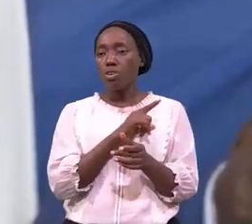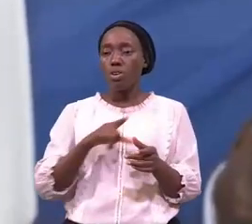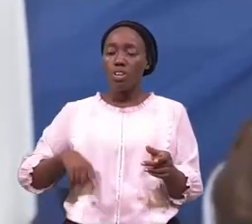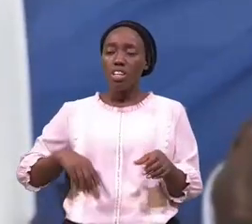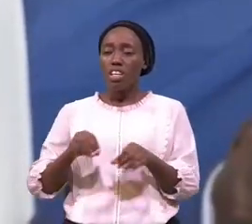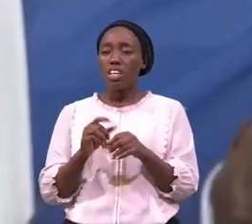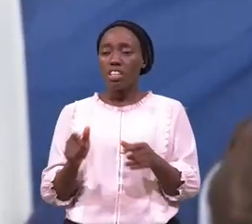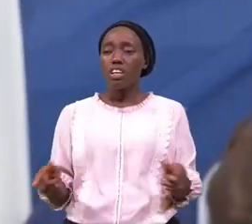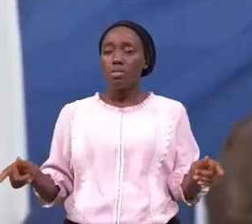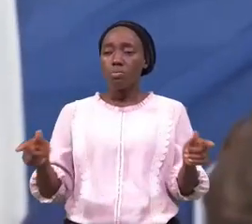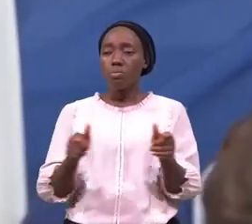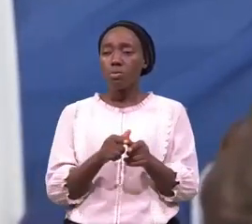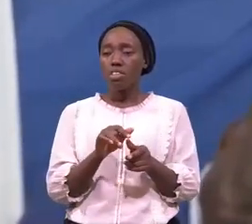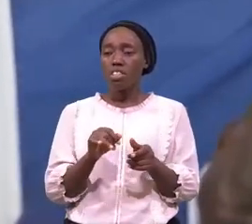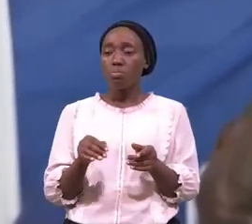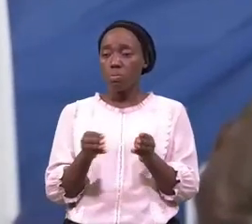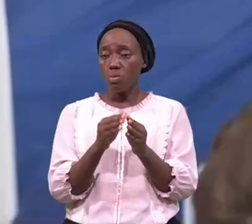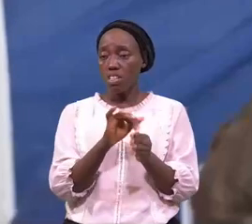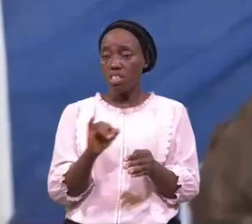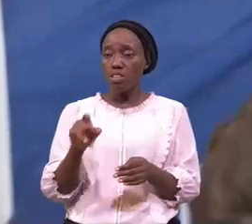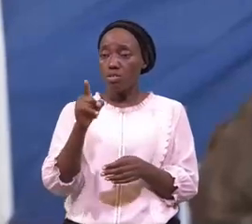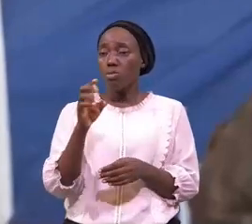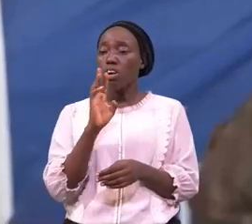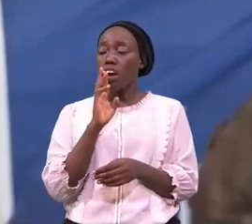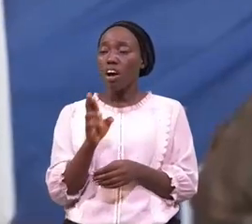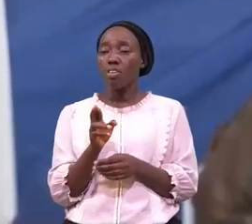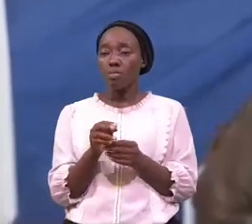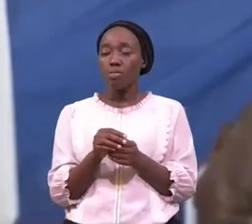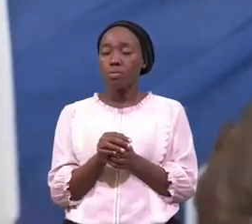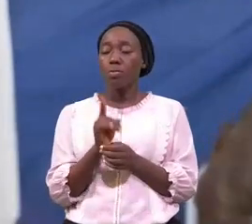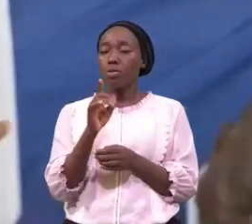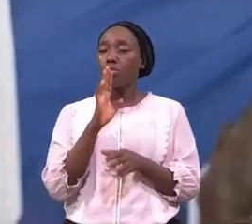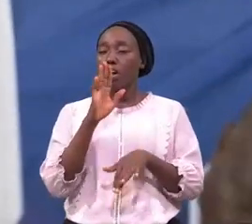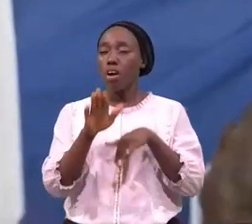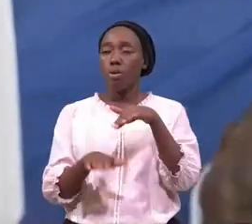Vous êtes conscient donc de l'objectif du Seigneur dans la science où vous êtes à tout moment.